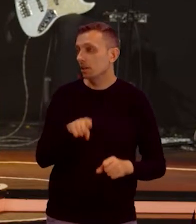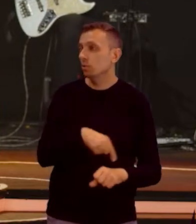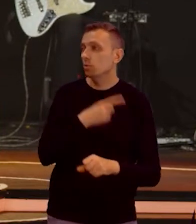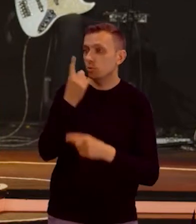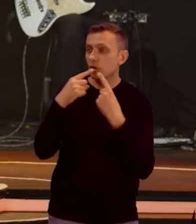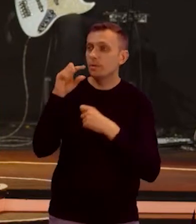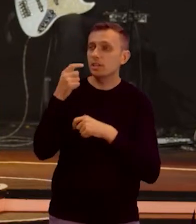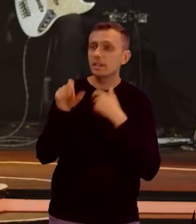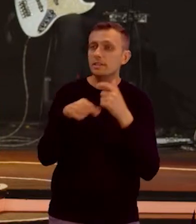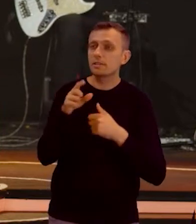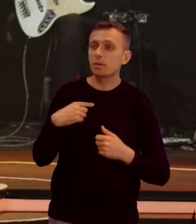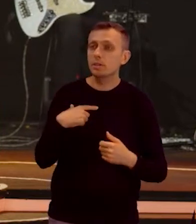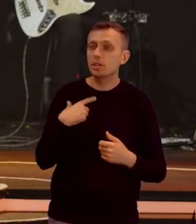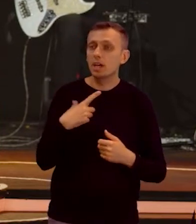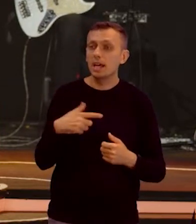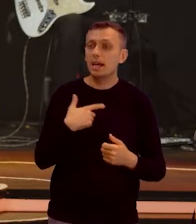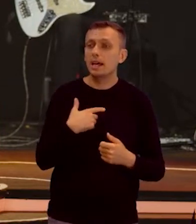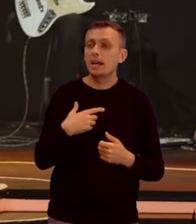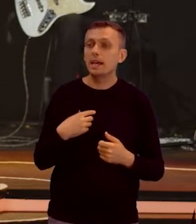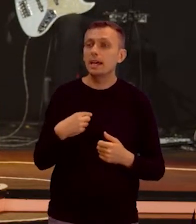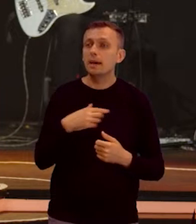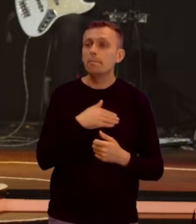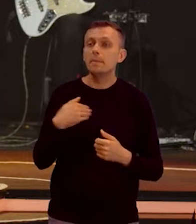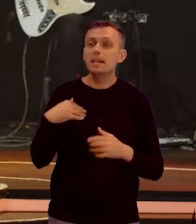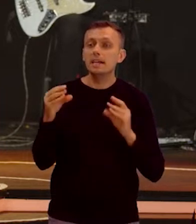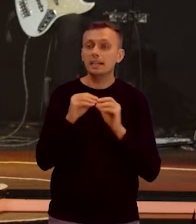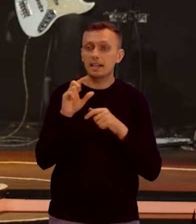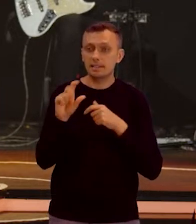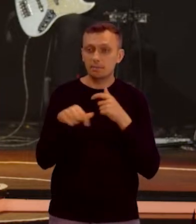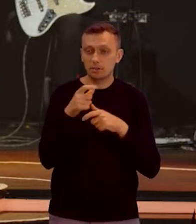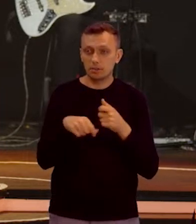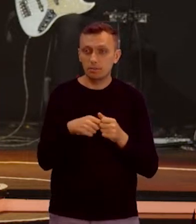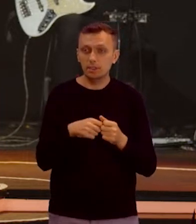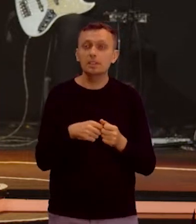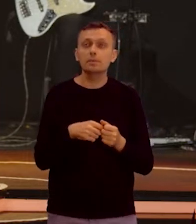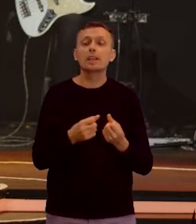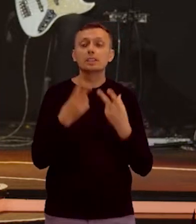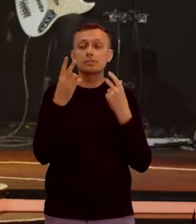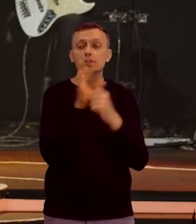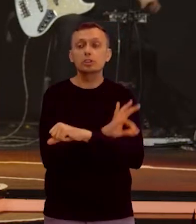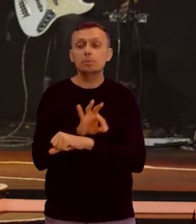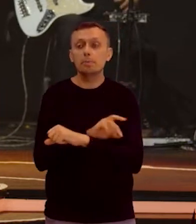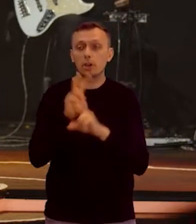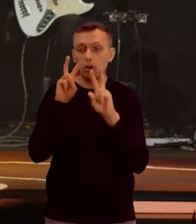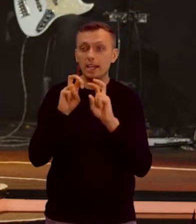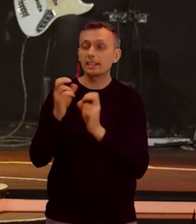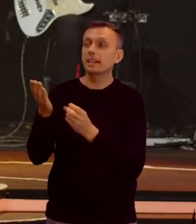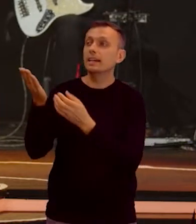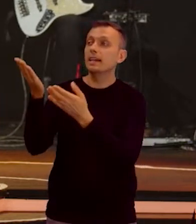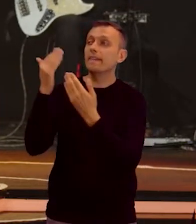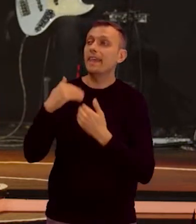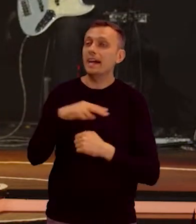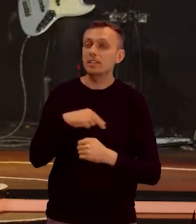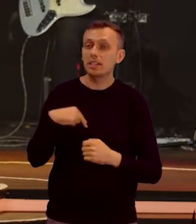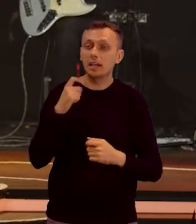I stworzyliśmy. To jest projekt Dajcie nam głos. Bardzo ważny dla mnie i ta rozmowa okazała się dla mnie być